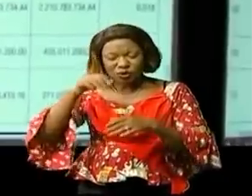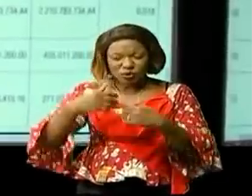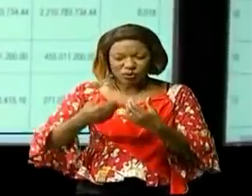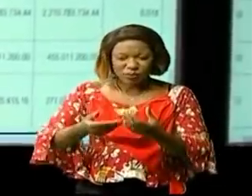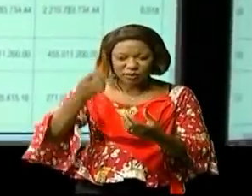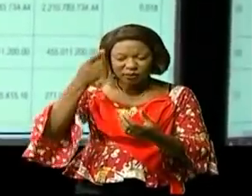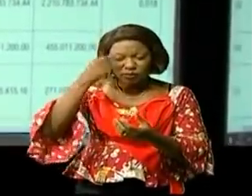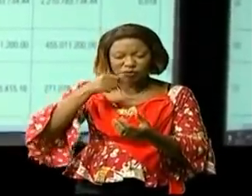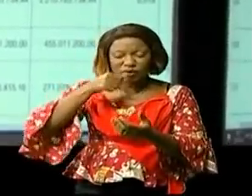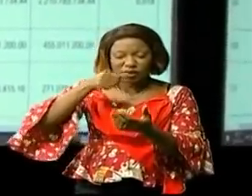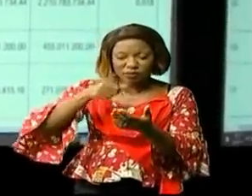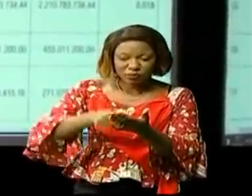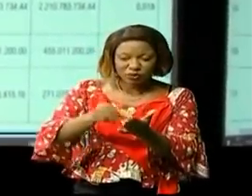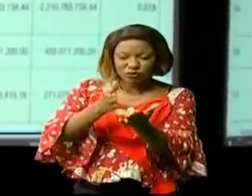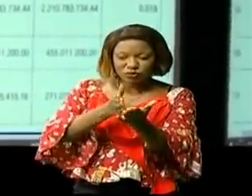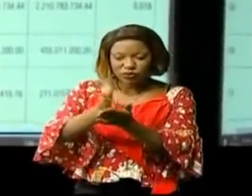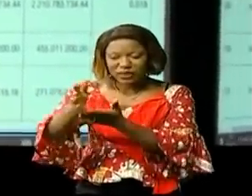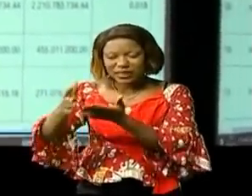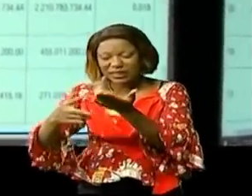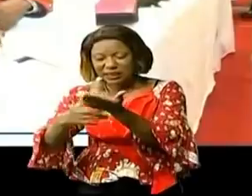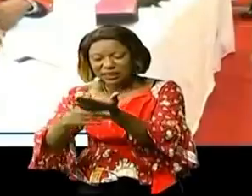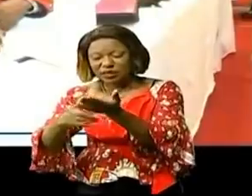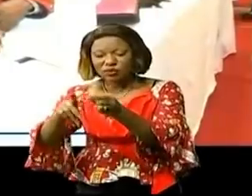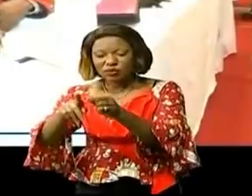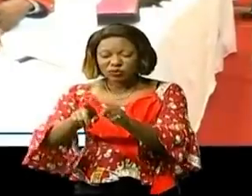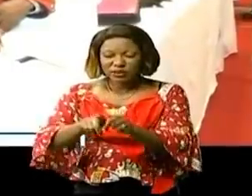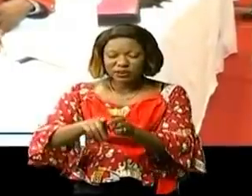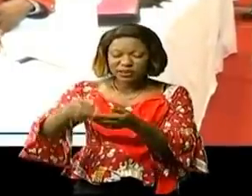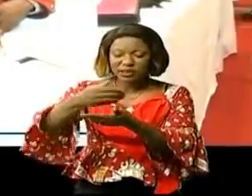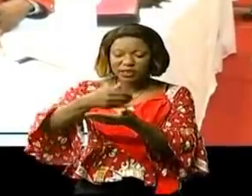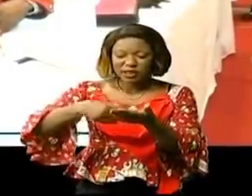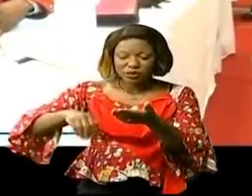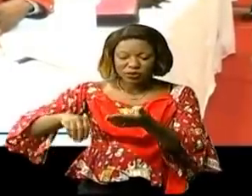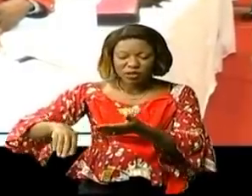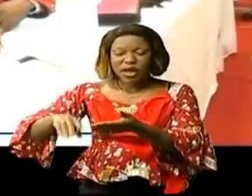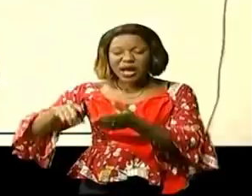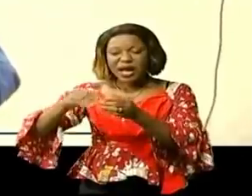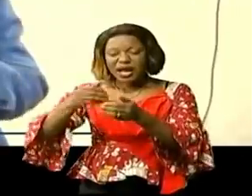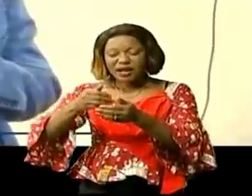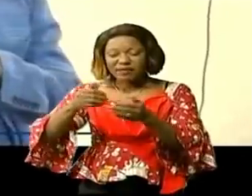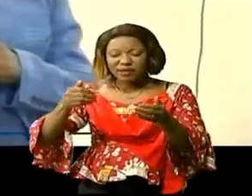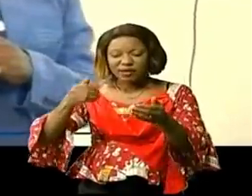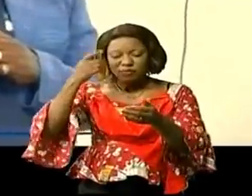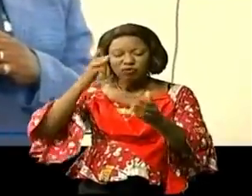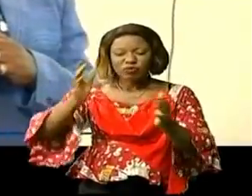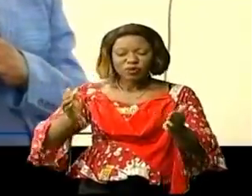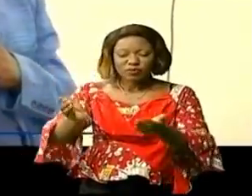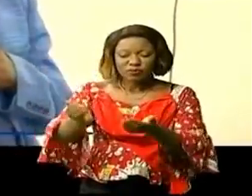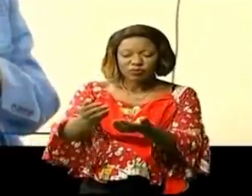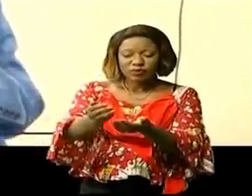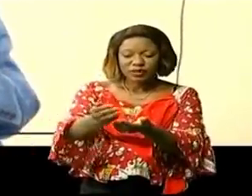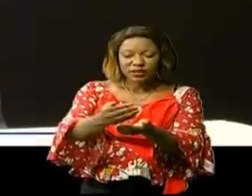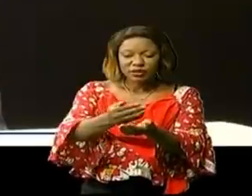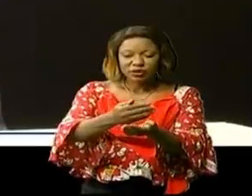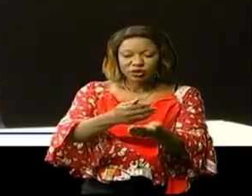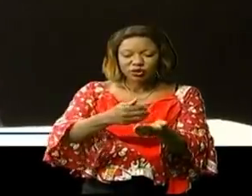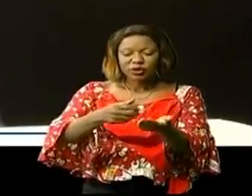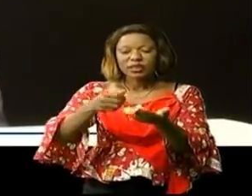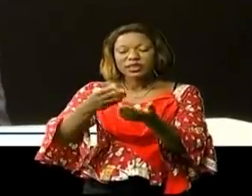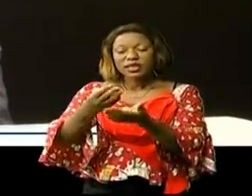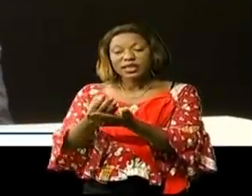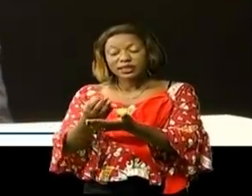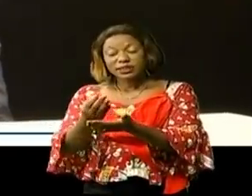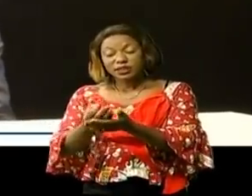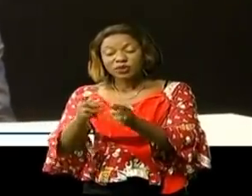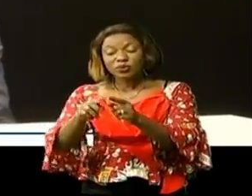des impôts, droits, taxes et redevances avant de monter la nouvelle stratégie de mobilisation des recettes d'intérêt commun entre la